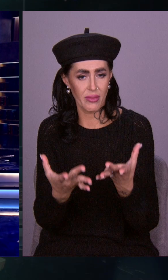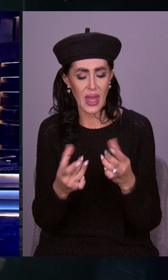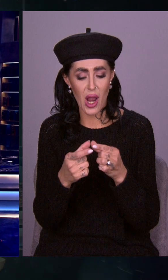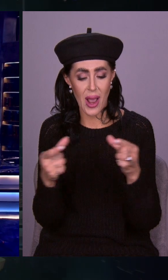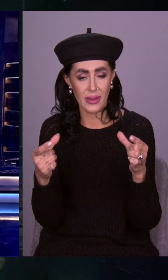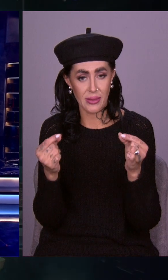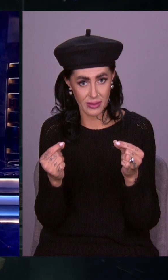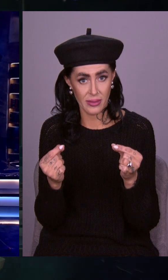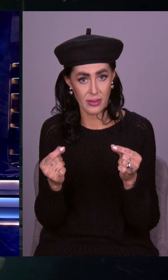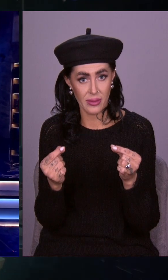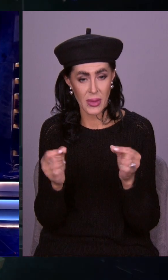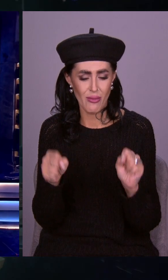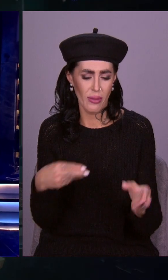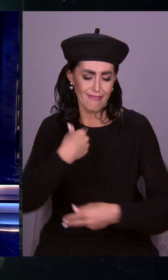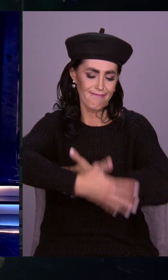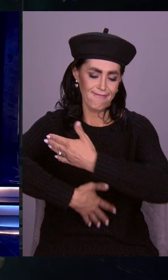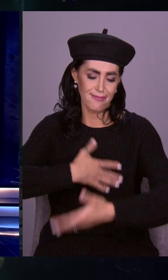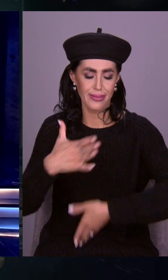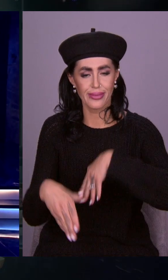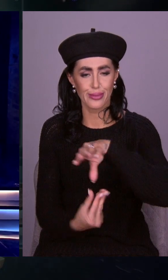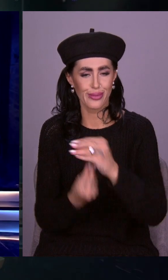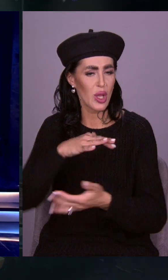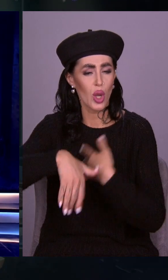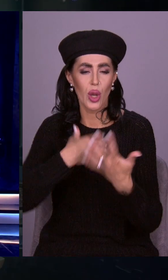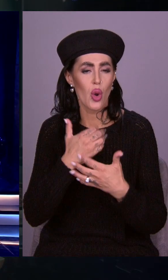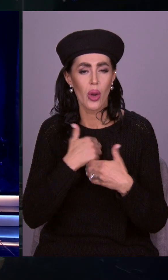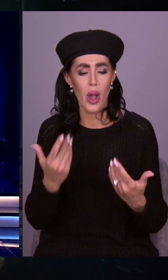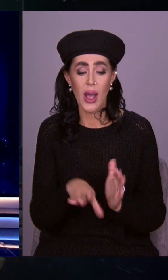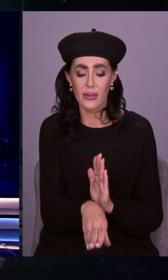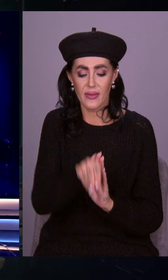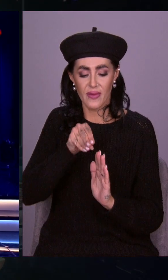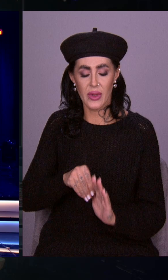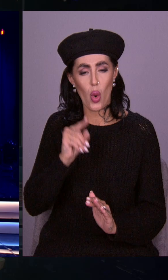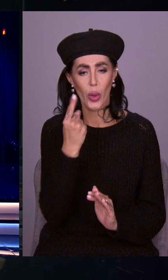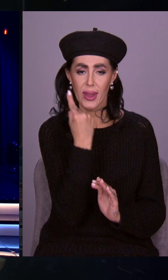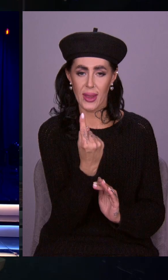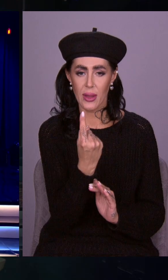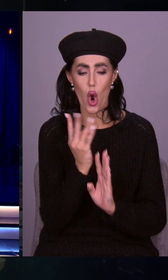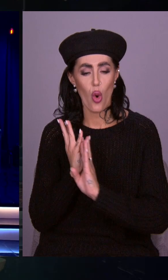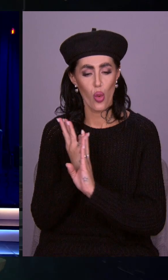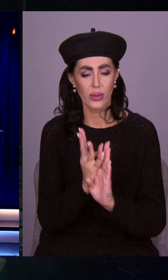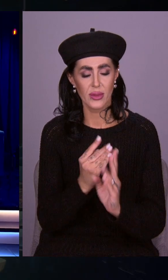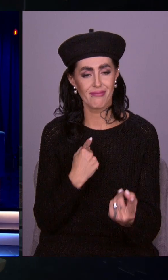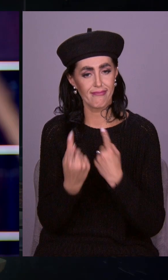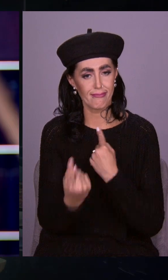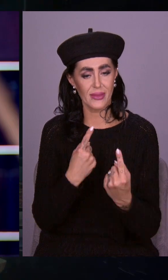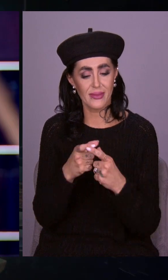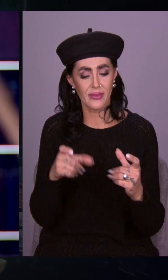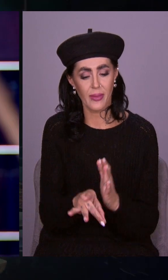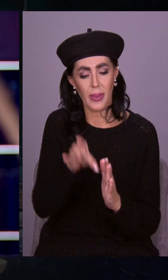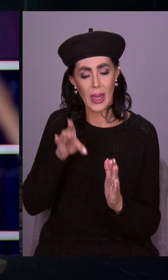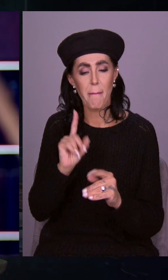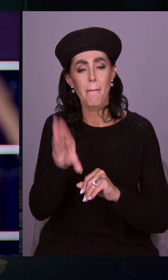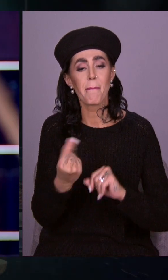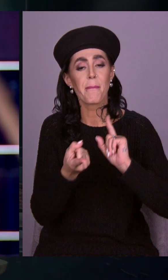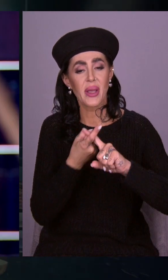їх змішувати, як хочете. Тягнути по одній, по черзі. І у вас є два варіанти. Або виконати